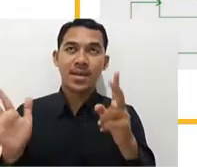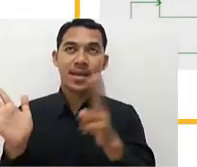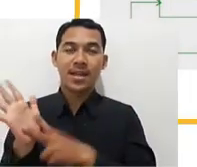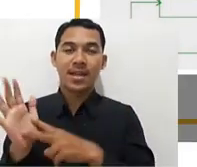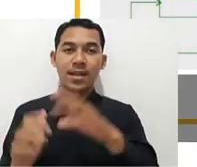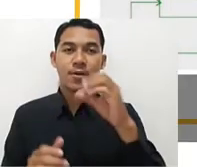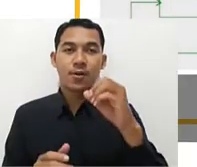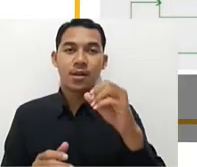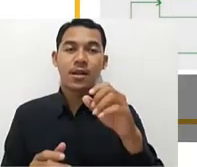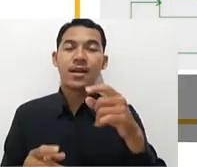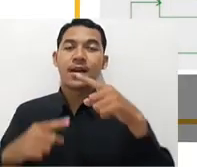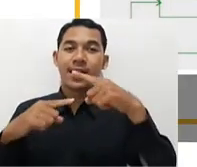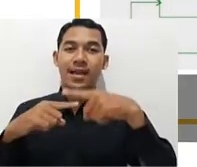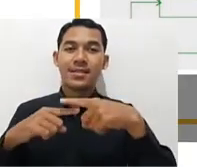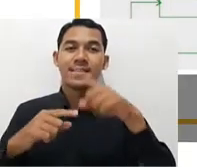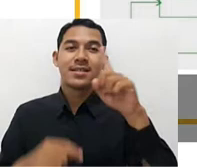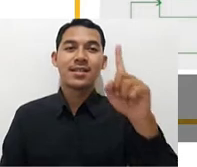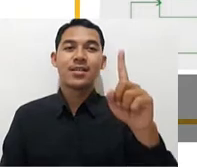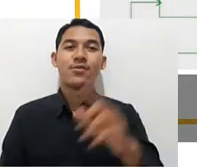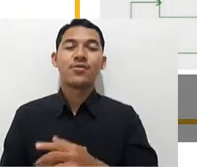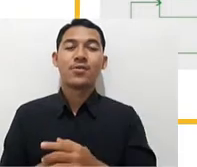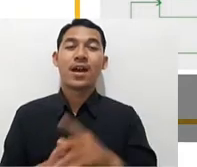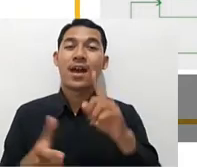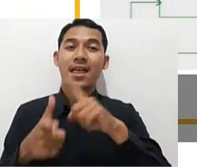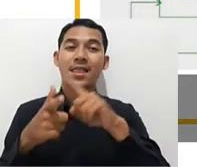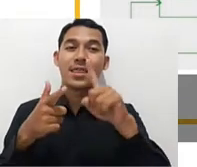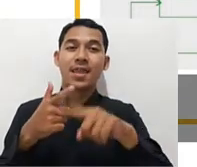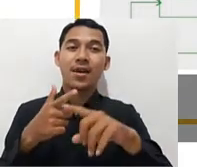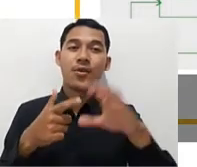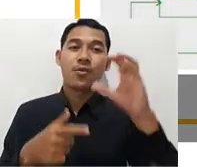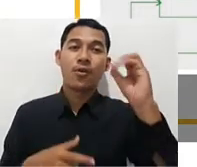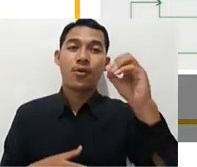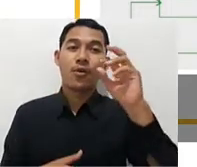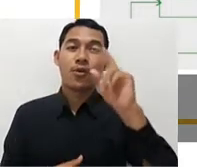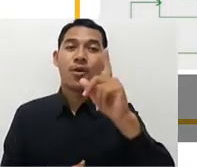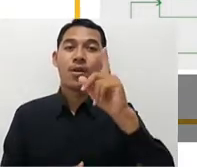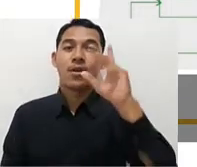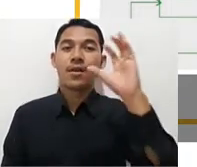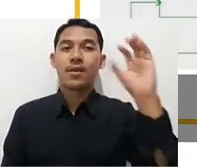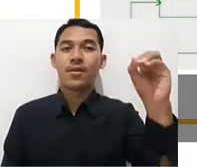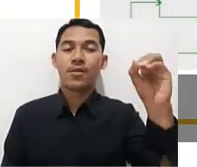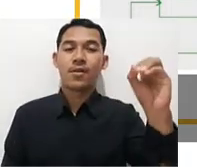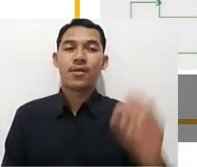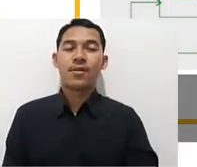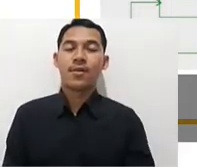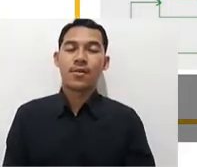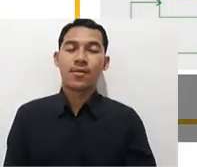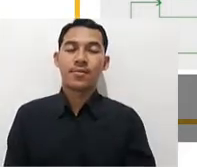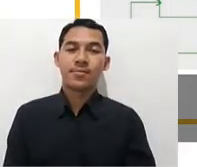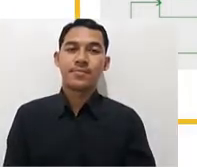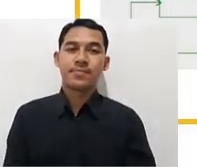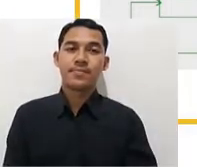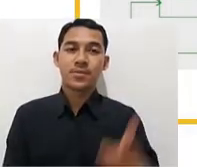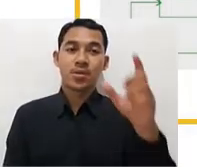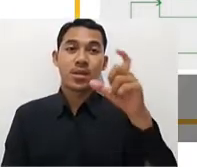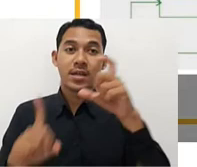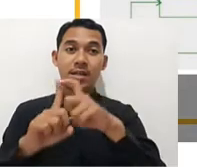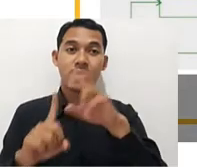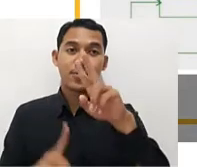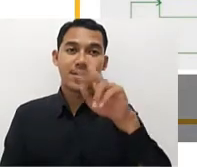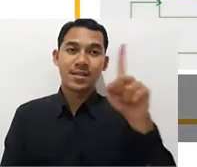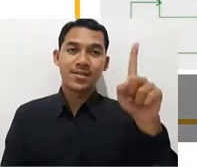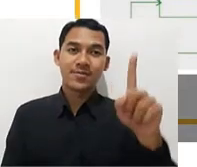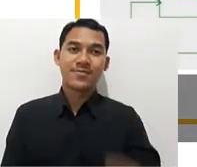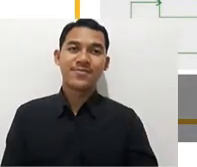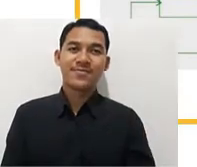0, hasilnya, nah 1 or 0, nah berarti ntar nilai D-nya ini D2 nya sama dengan 1. Nah, terus